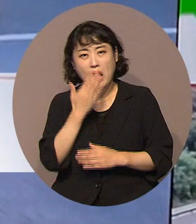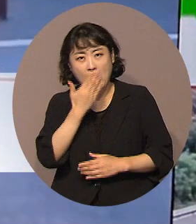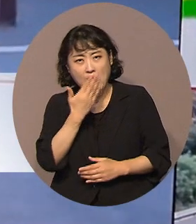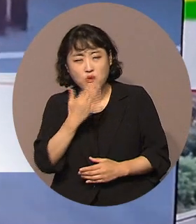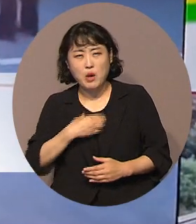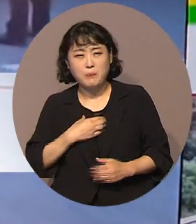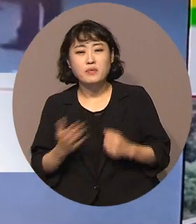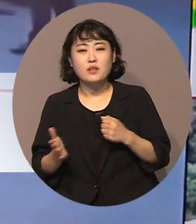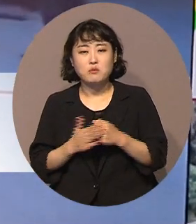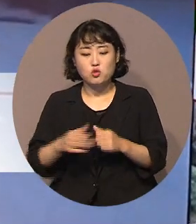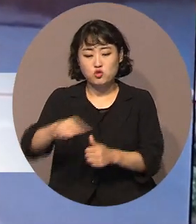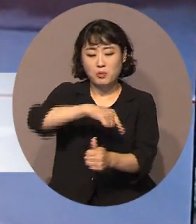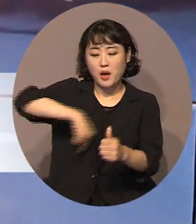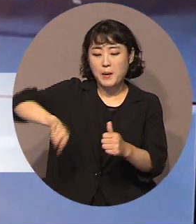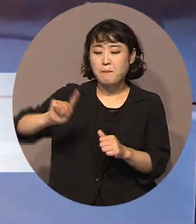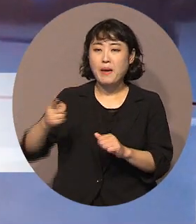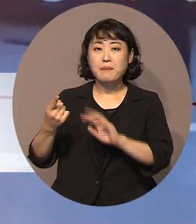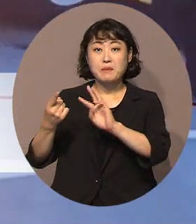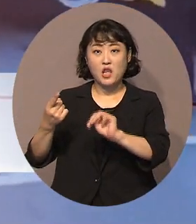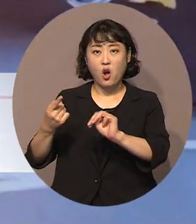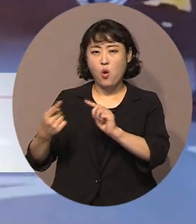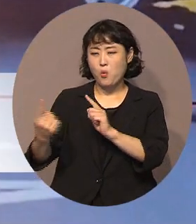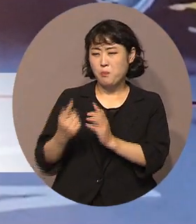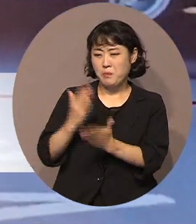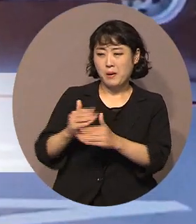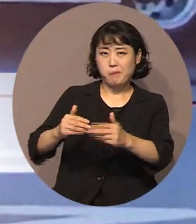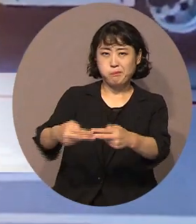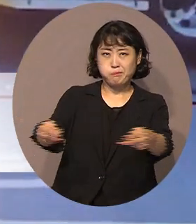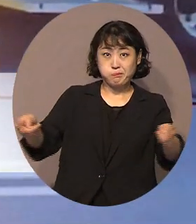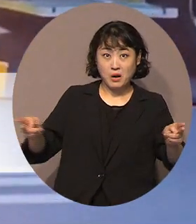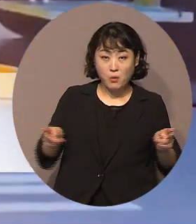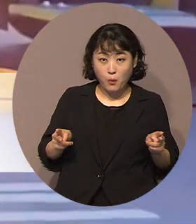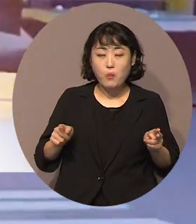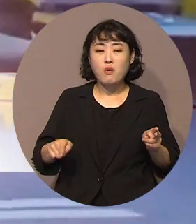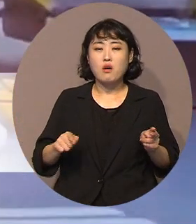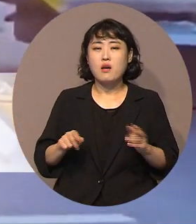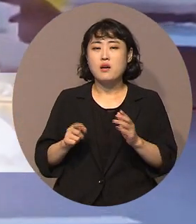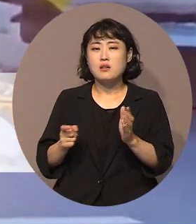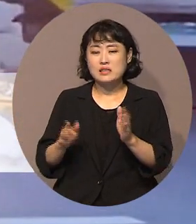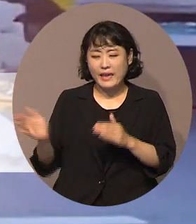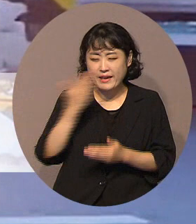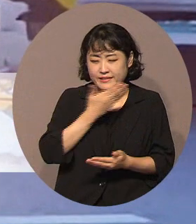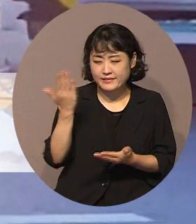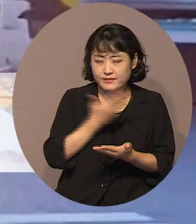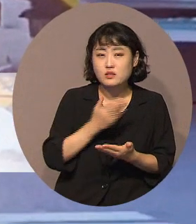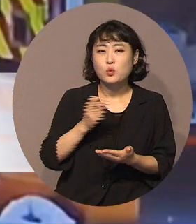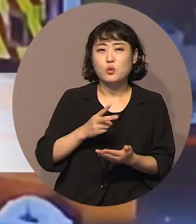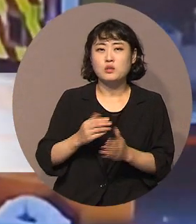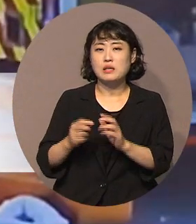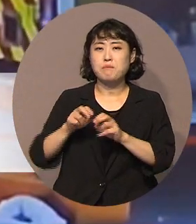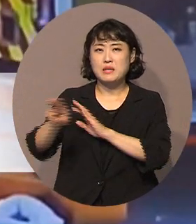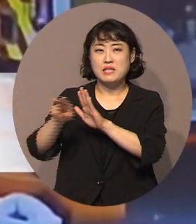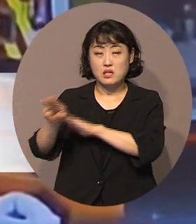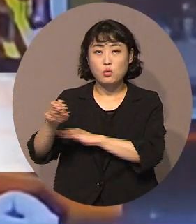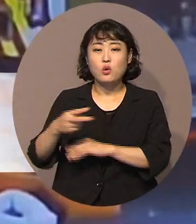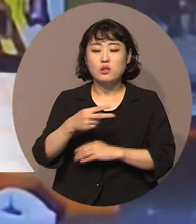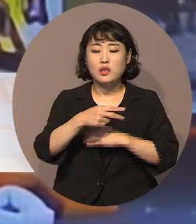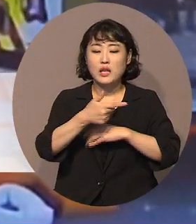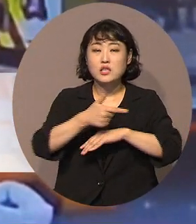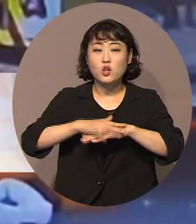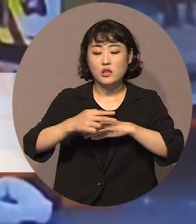고려해 사고 지점 반경 100m 이내 접근을 막고 방제와 대피 안내 등 안전 조치를 했으며 대전